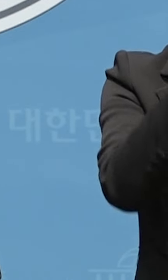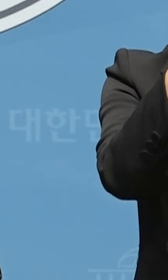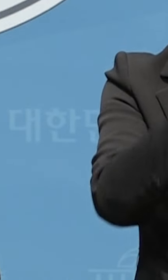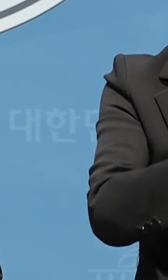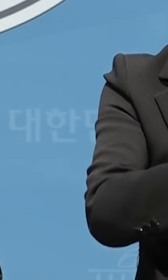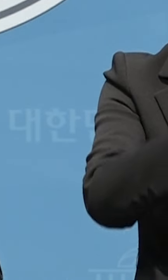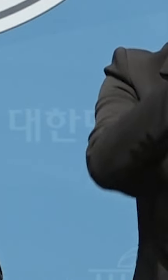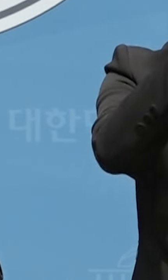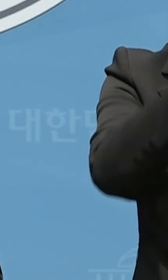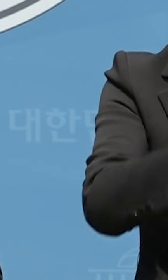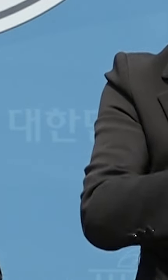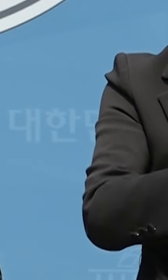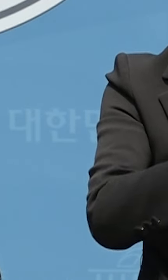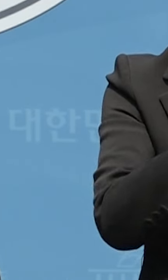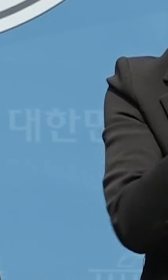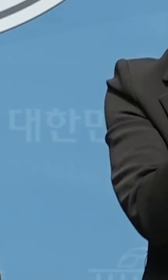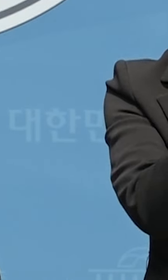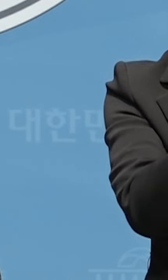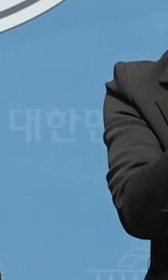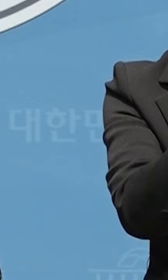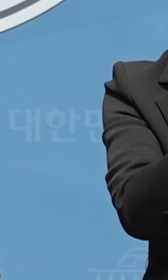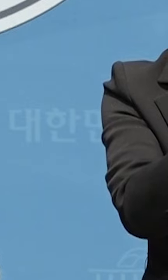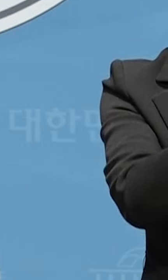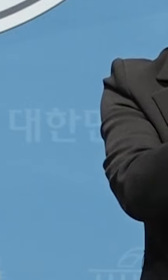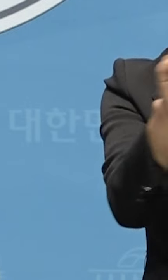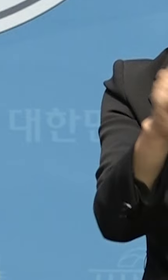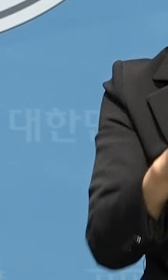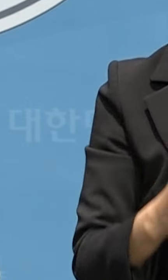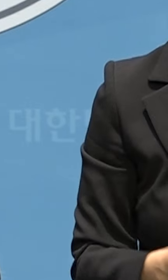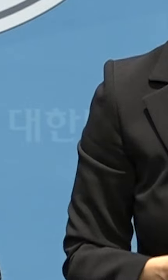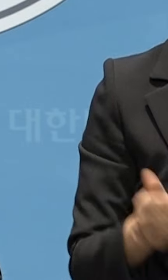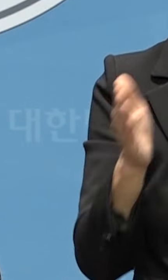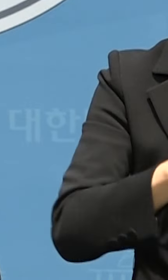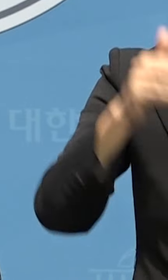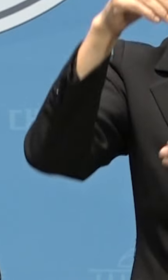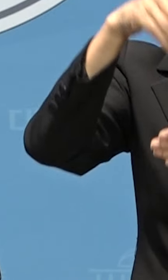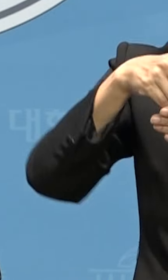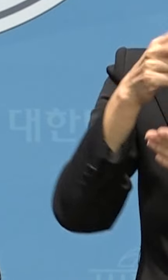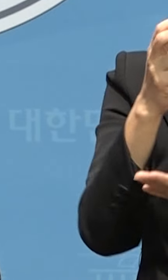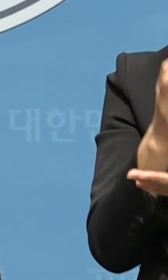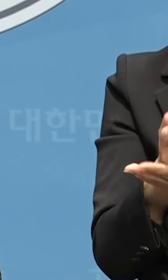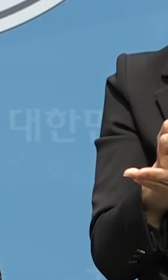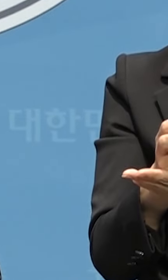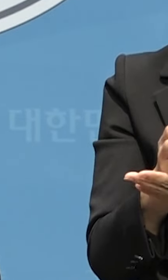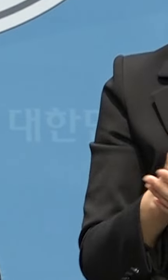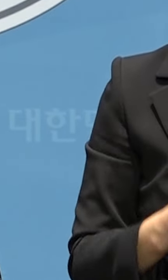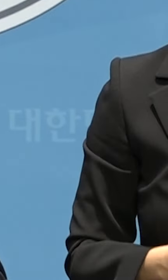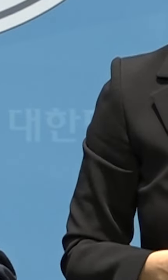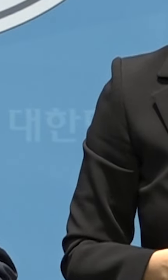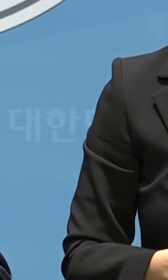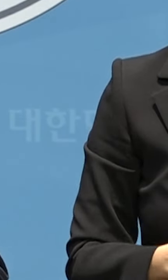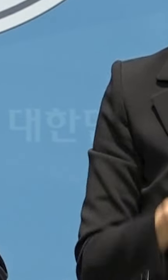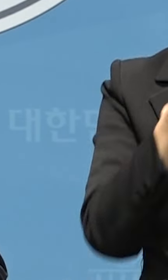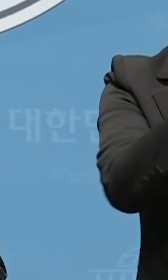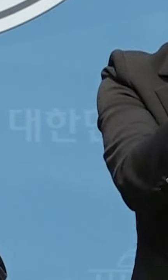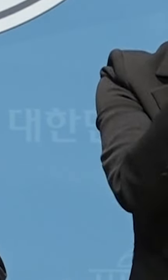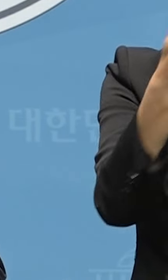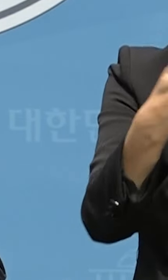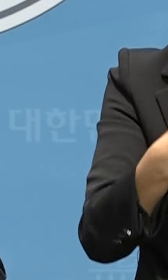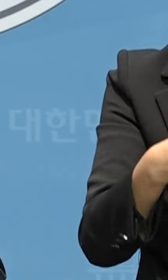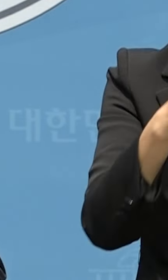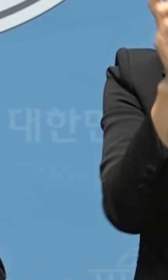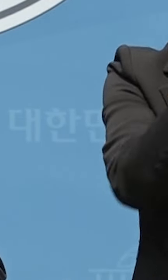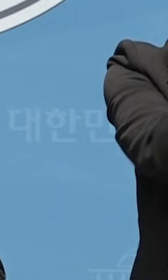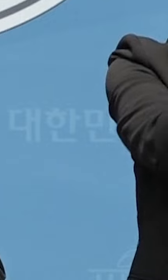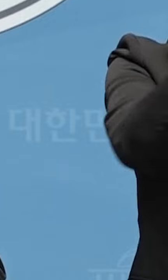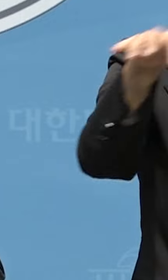진술만을 인정하고 있습니다. 공직선거법의 경우 30여 군데 압수수색과 주변인들에